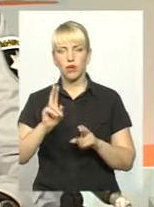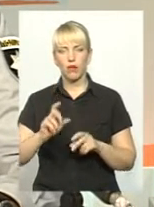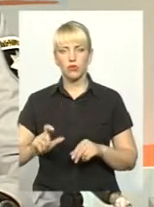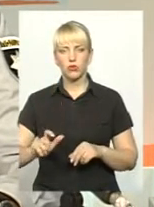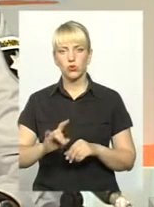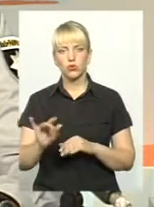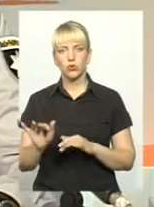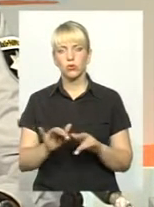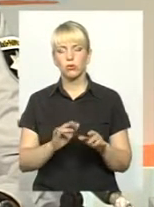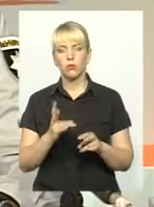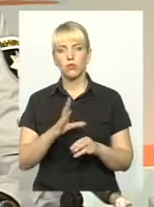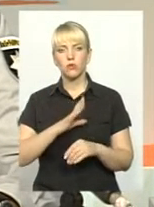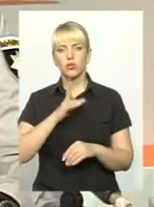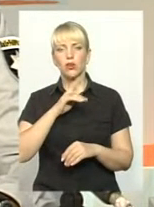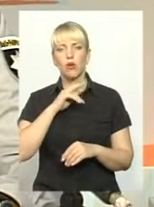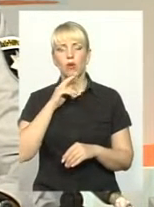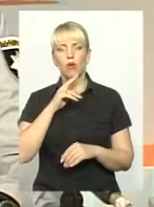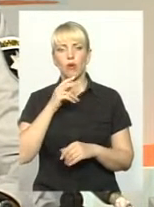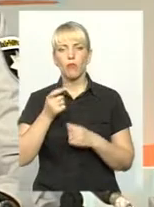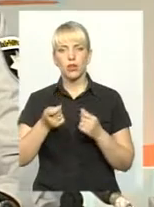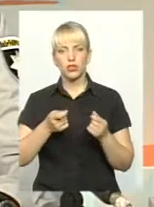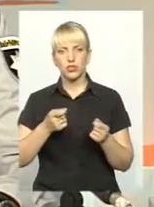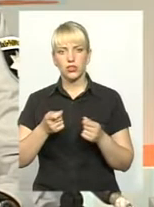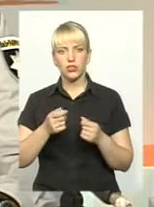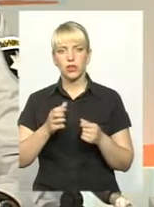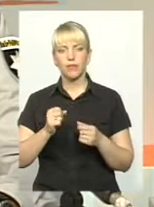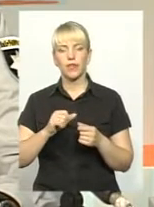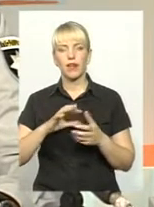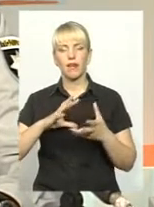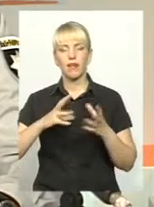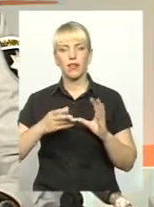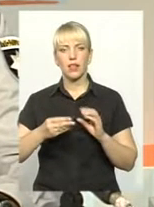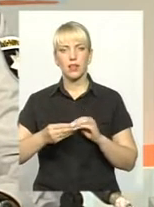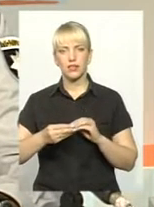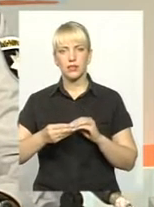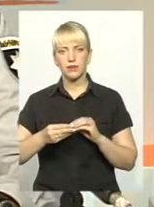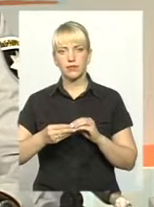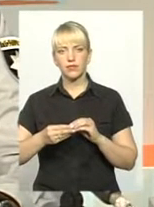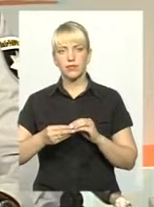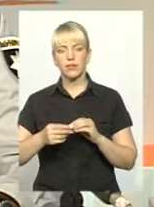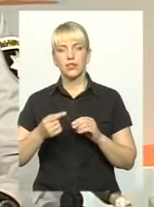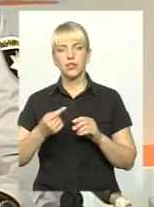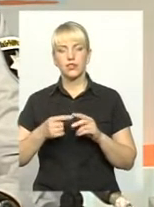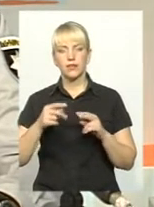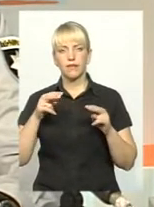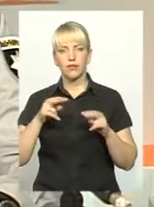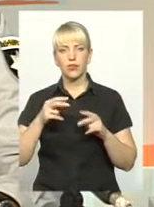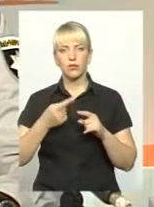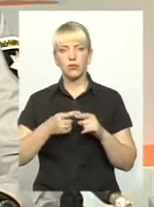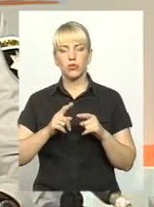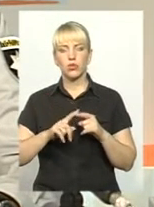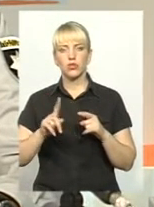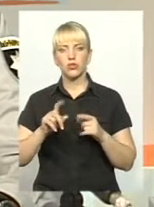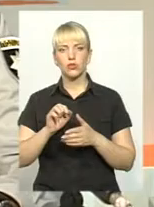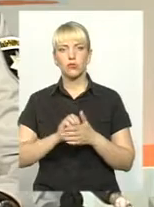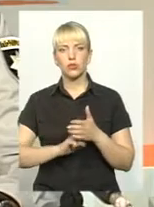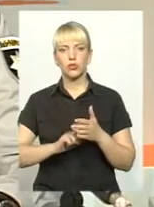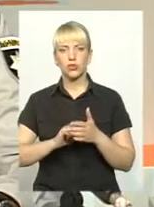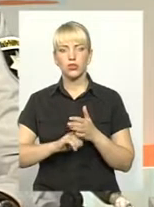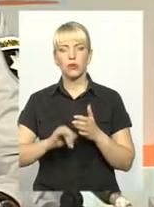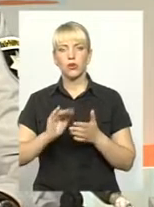мають бути обачнішими, але аналіз стану аварійності свідчить про те, що причинами та умовами